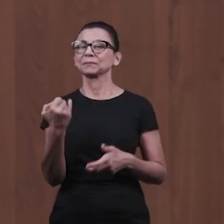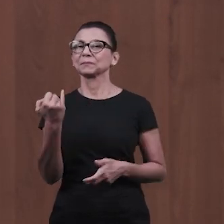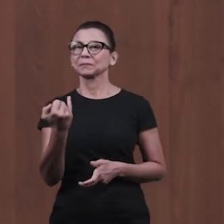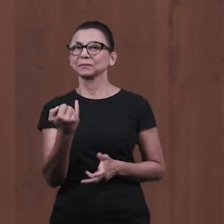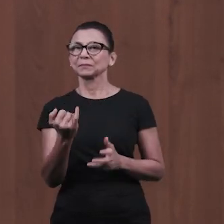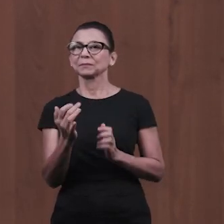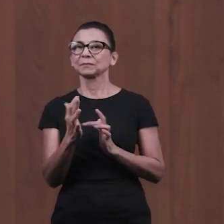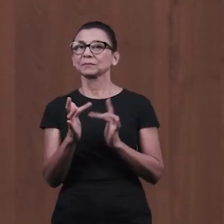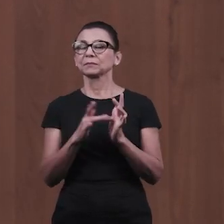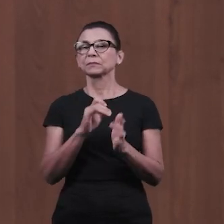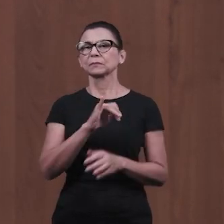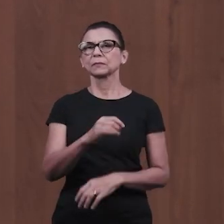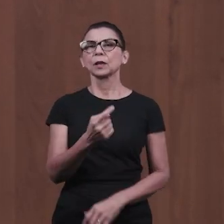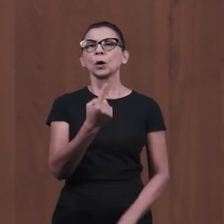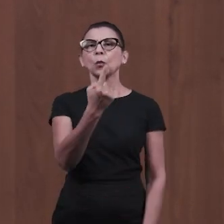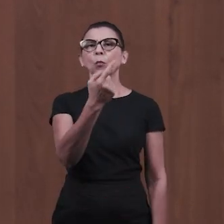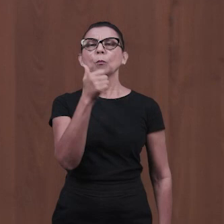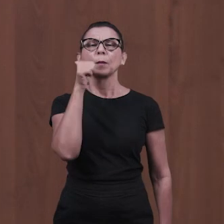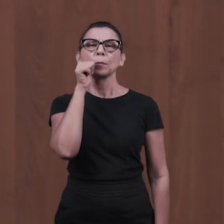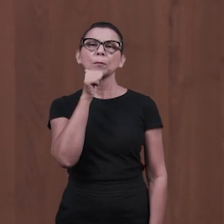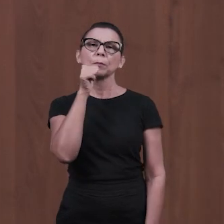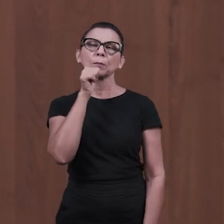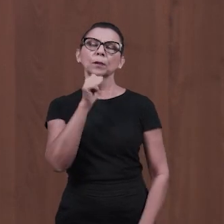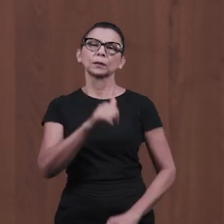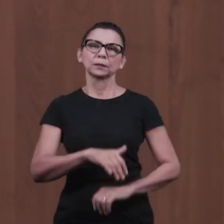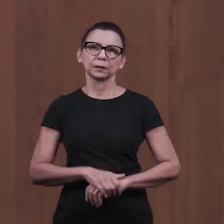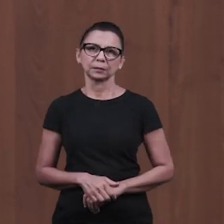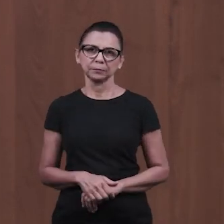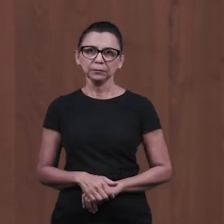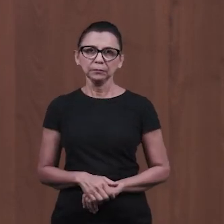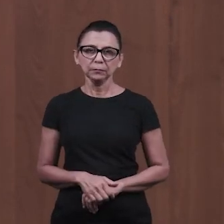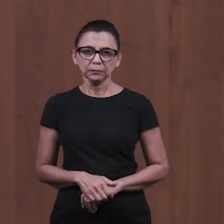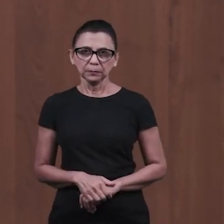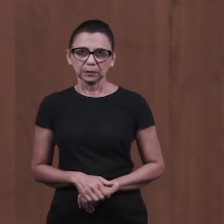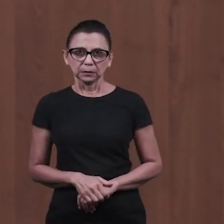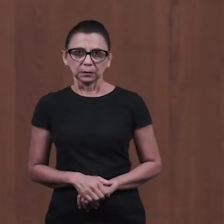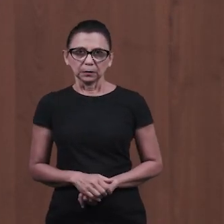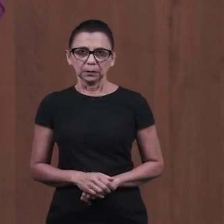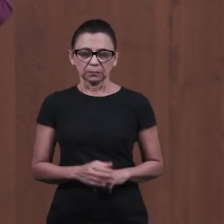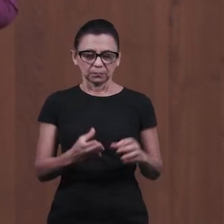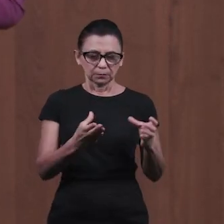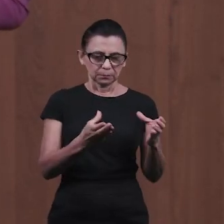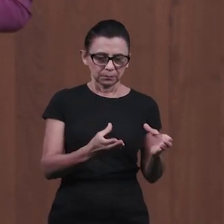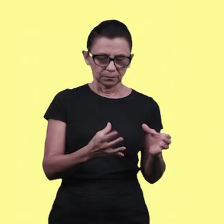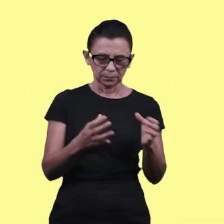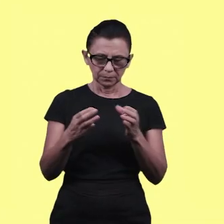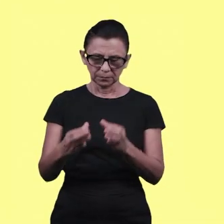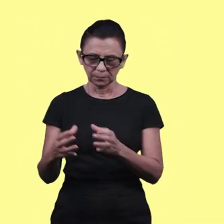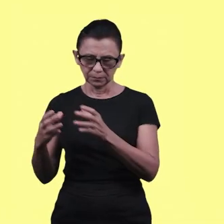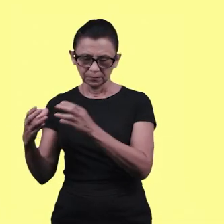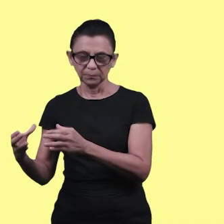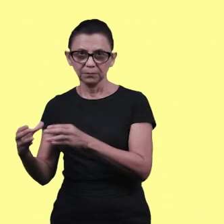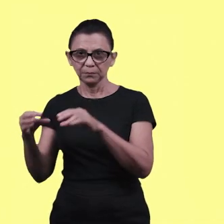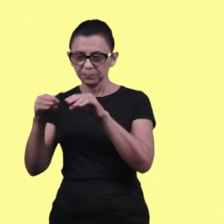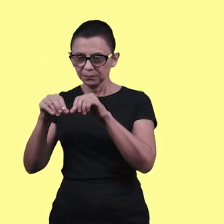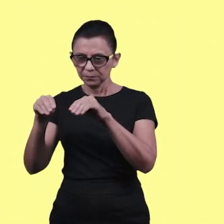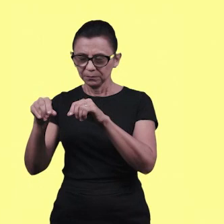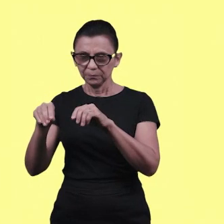a dit qu'une femme a mis le ferment dans les 3 mesures de farine. Nous allons voir.